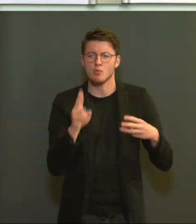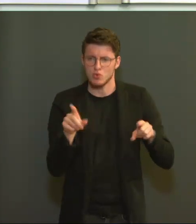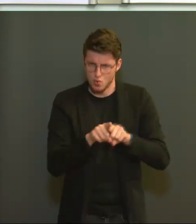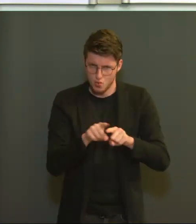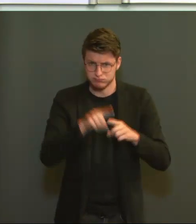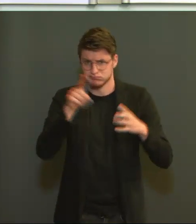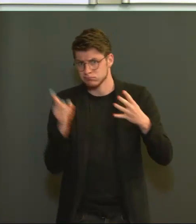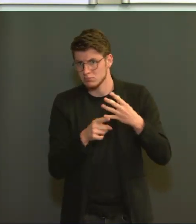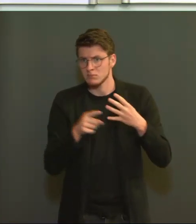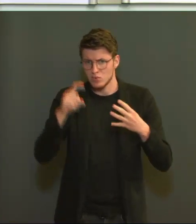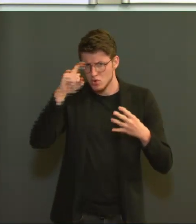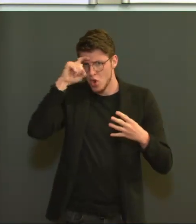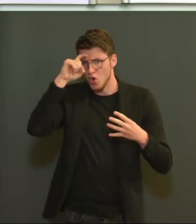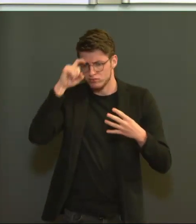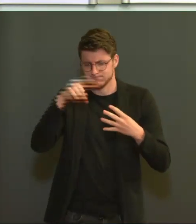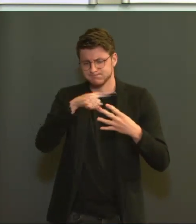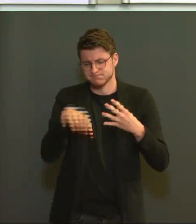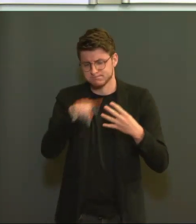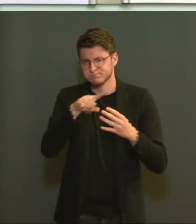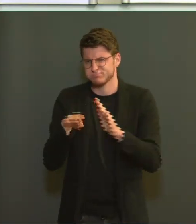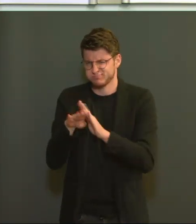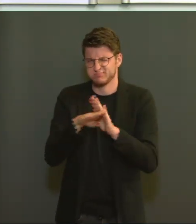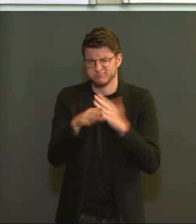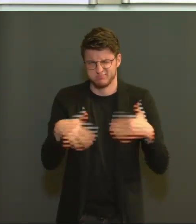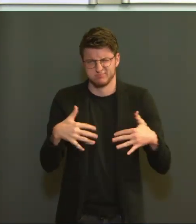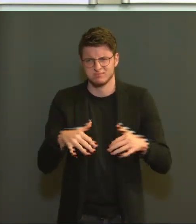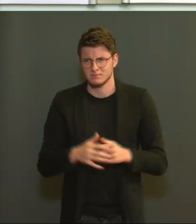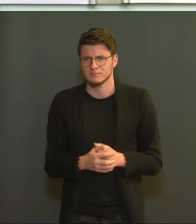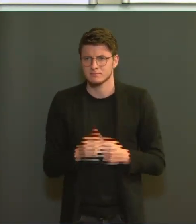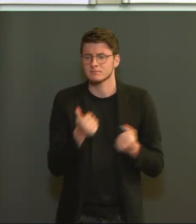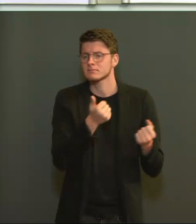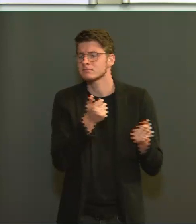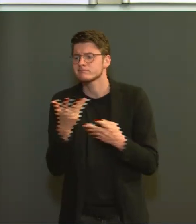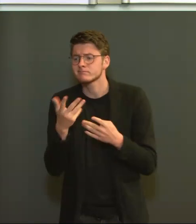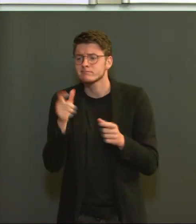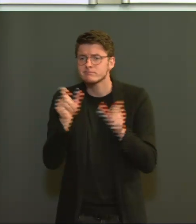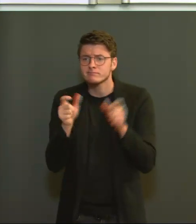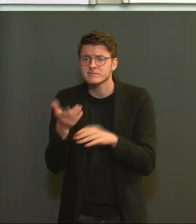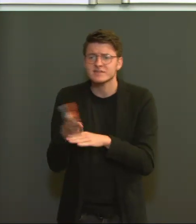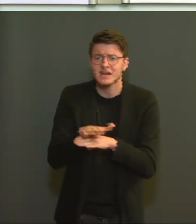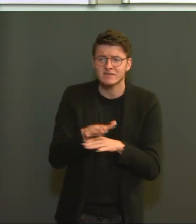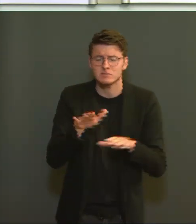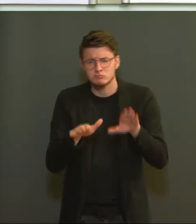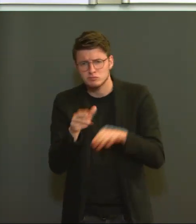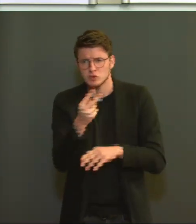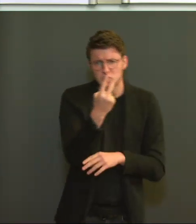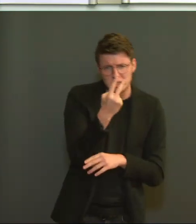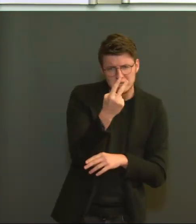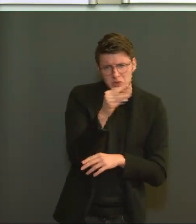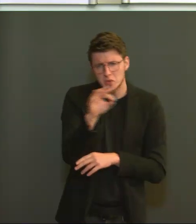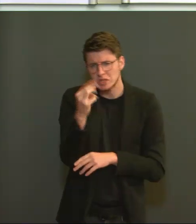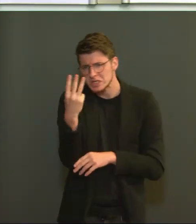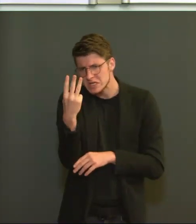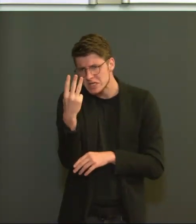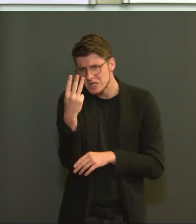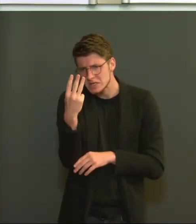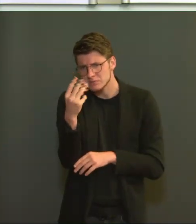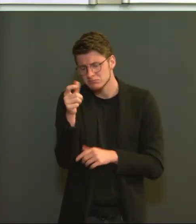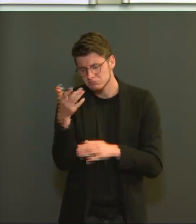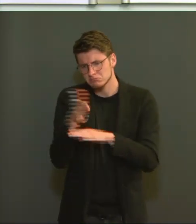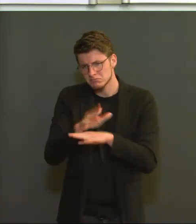De sterftecijfers tot slot blijven fluctueren rond 2 à 3 overlijdens gemiddeld per dag.